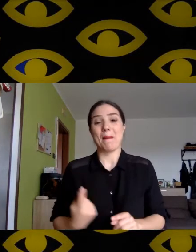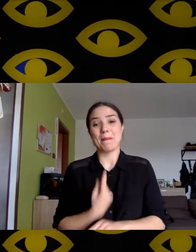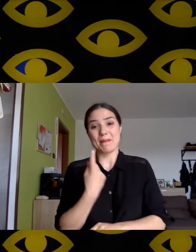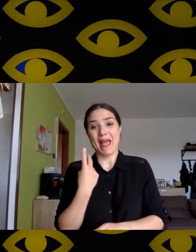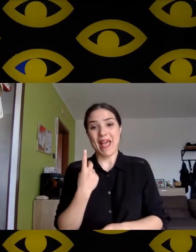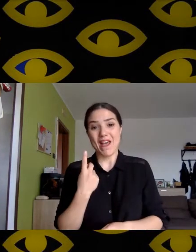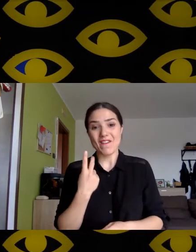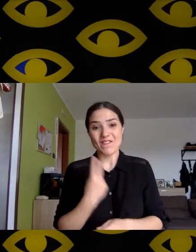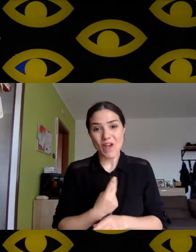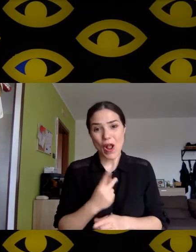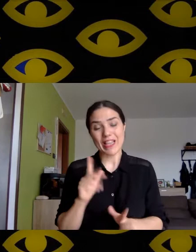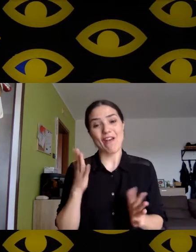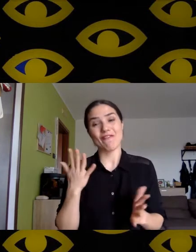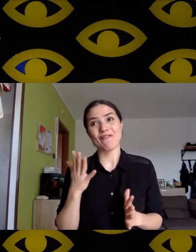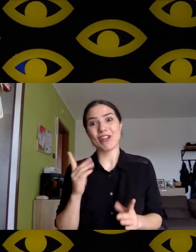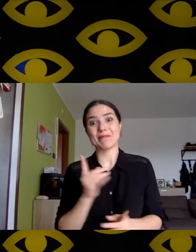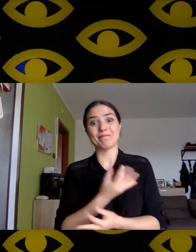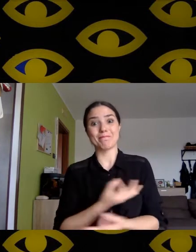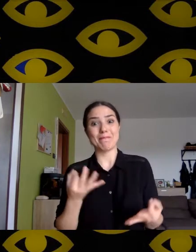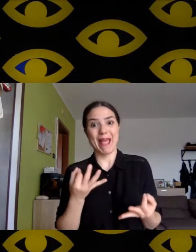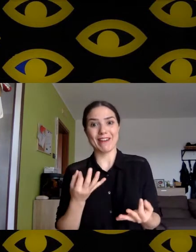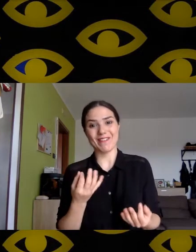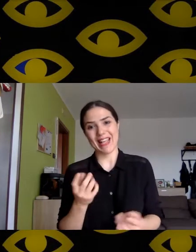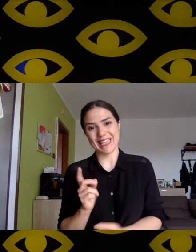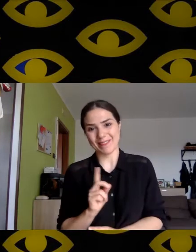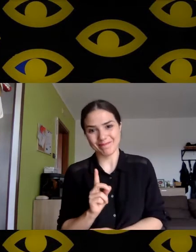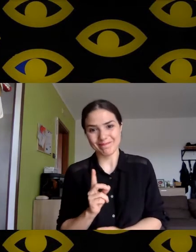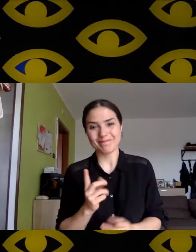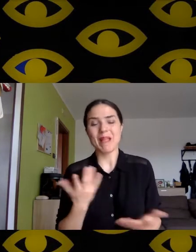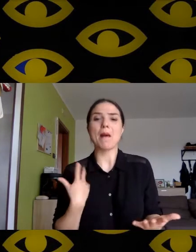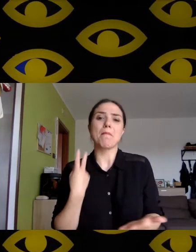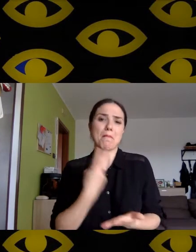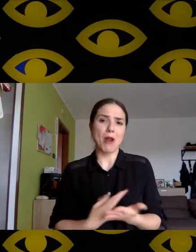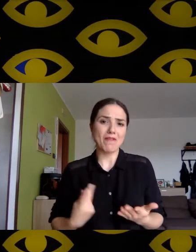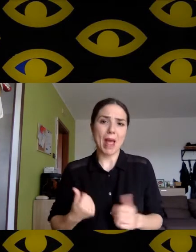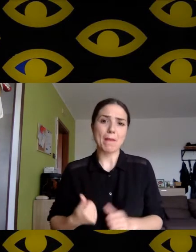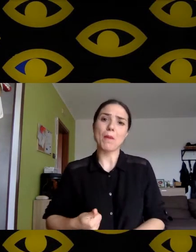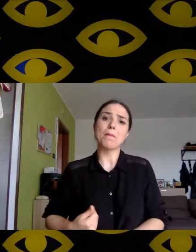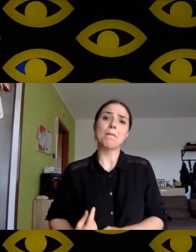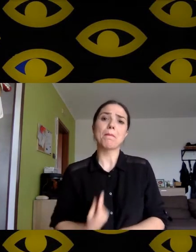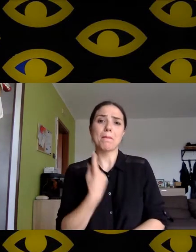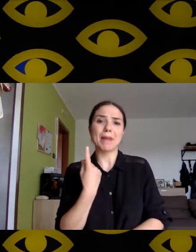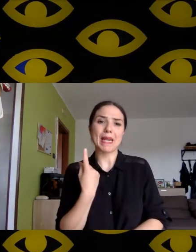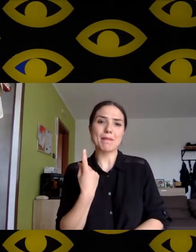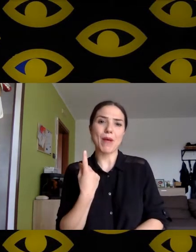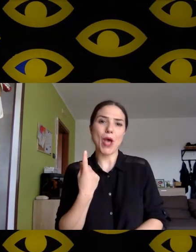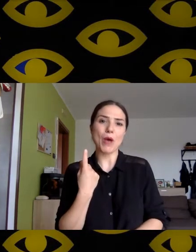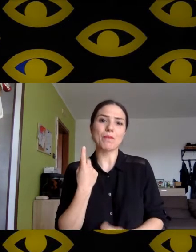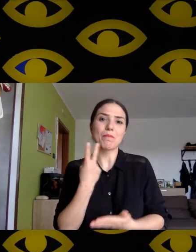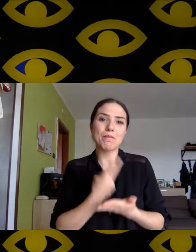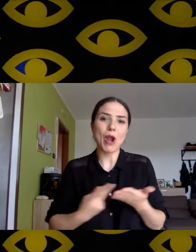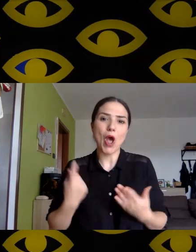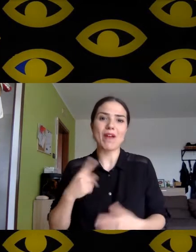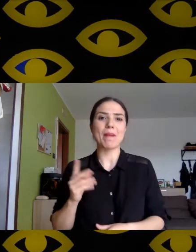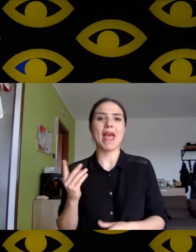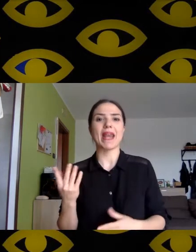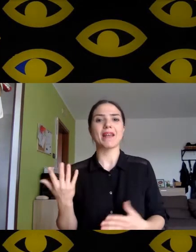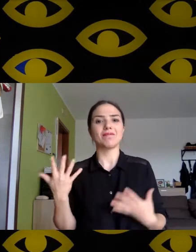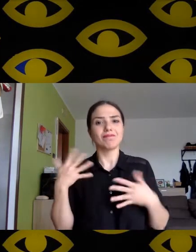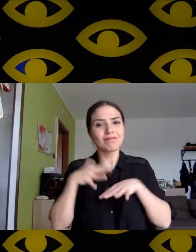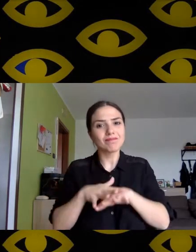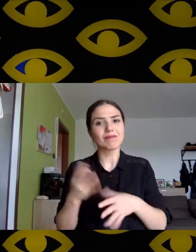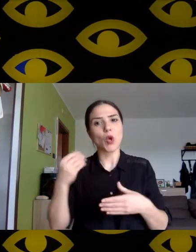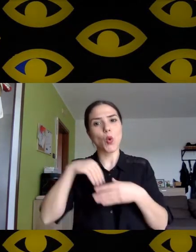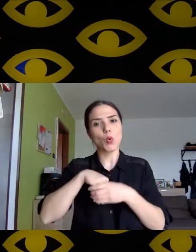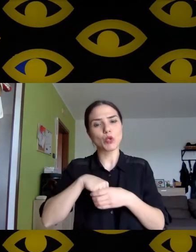sarà perfetta, però ci stiamo provando, è un primo tentativo per un'inclusione sempre maggiore. Ora, come di